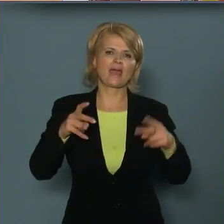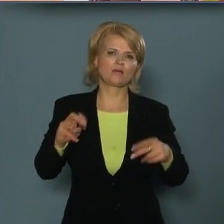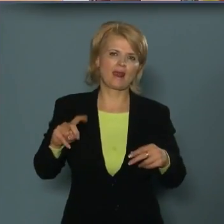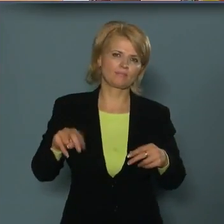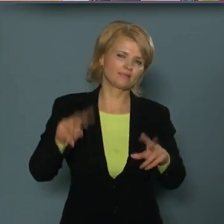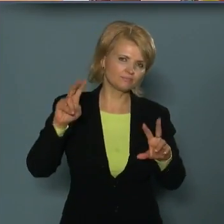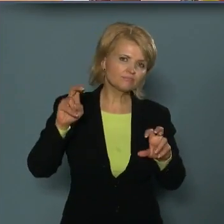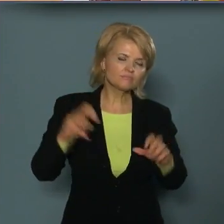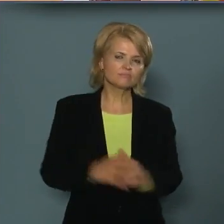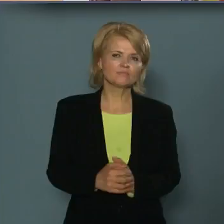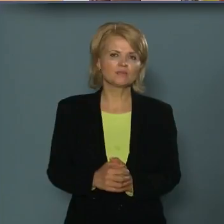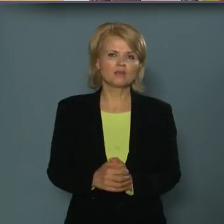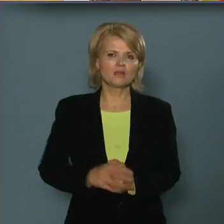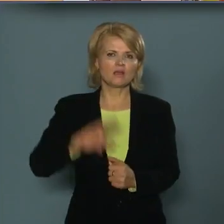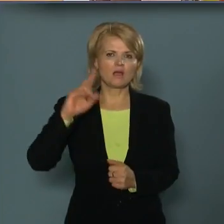Hát